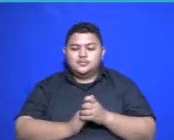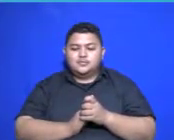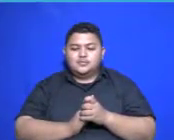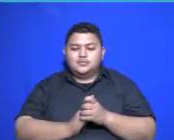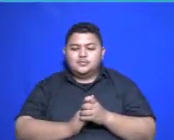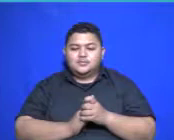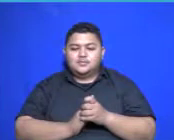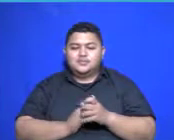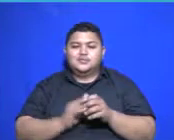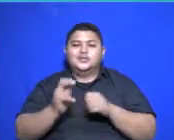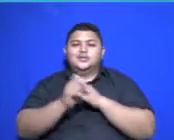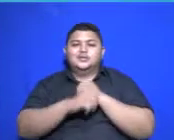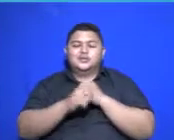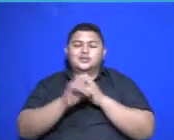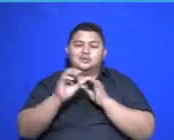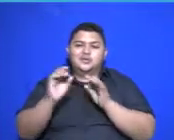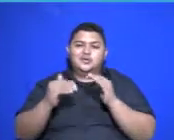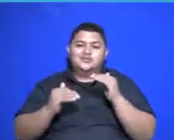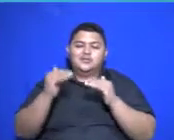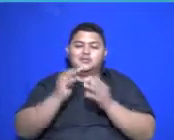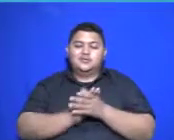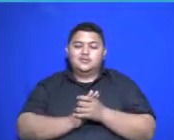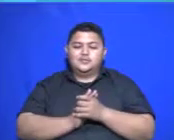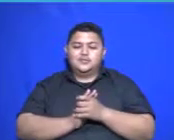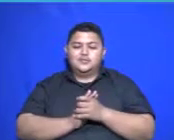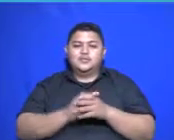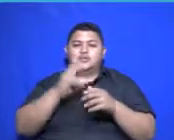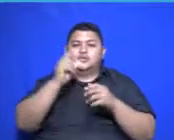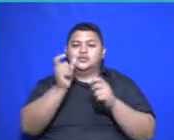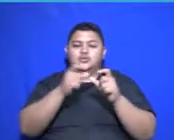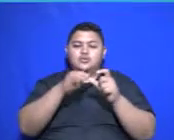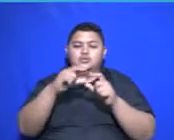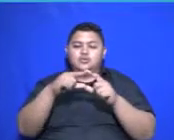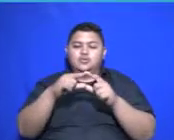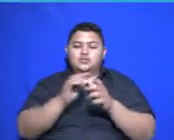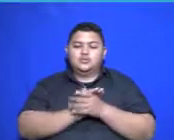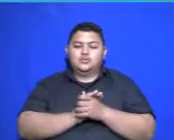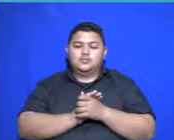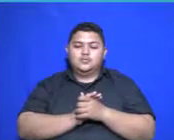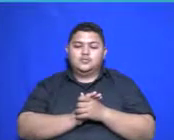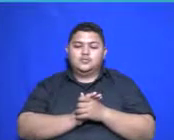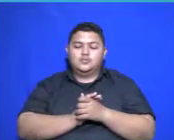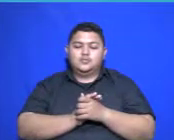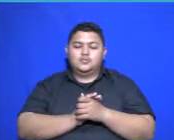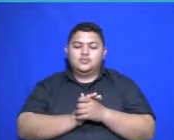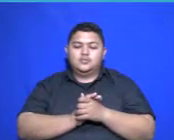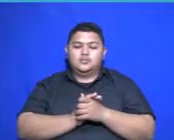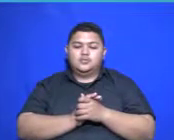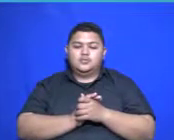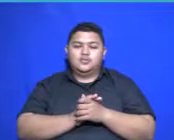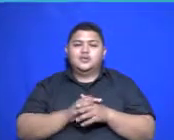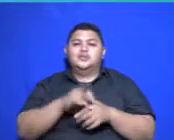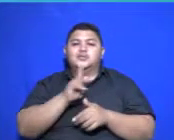adalah negara-negara yang sangat, saya kira paling atas misalnya Rusia. Jadi ini pesertanya tidak main-main, ini negara-negara maju